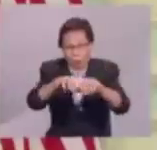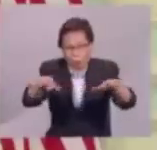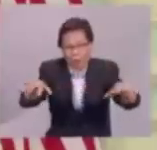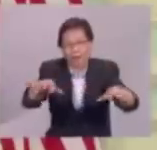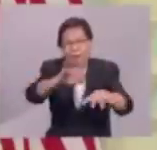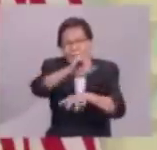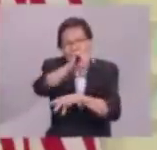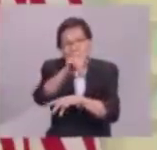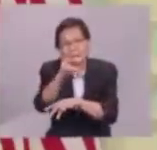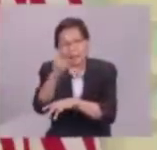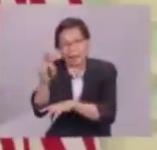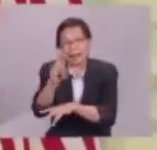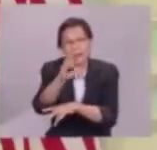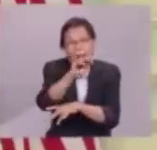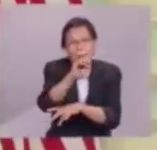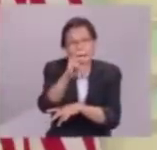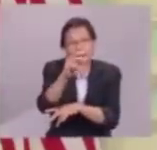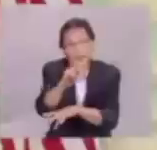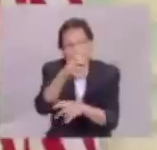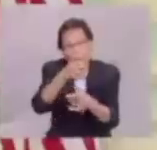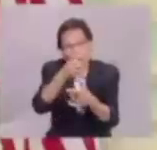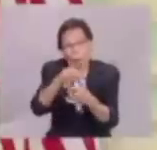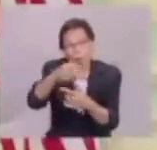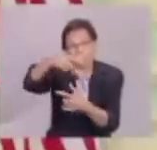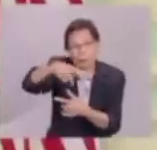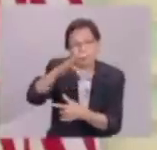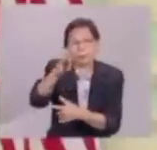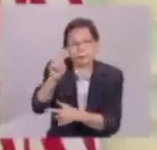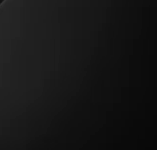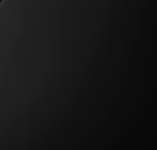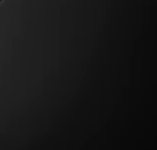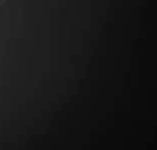Kerja Raya, Majlis Keselamatan Negara, MKN ataupun PBT itu sendiri.